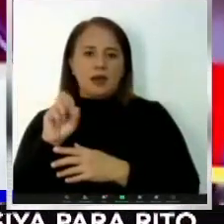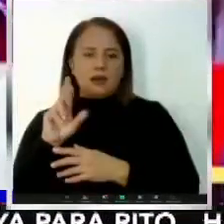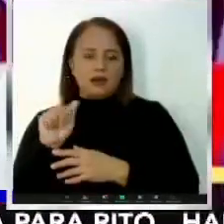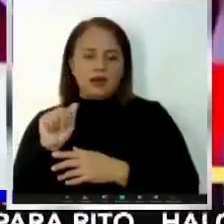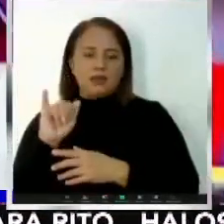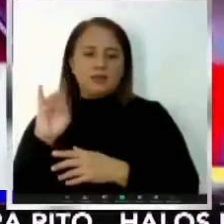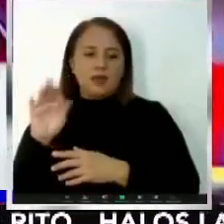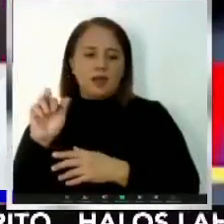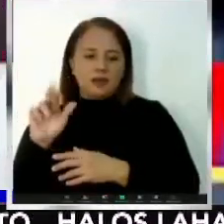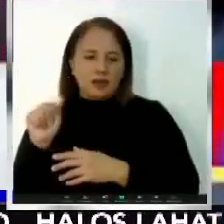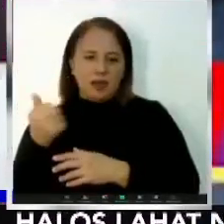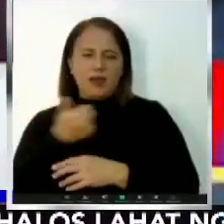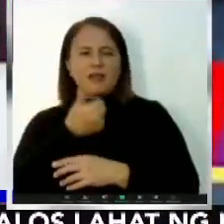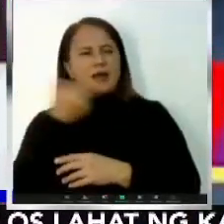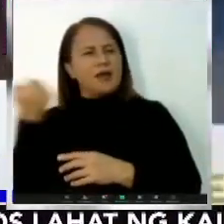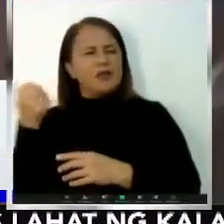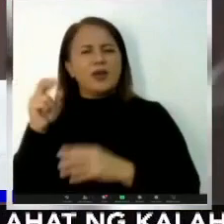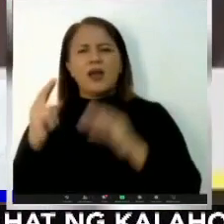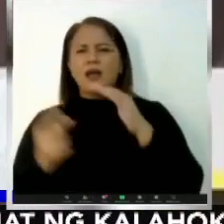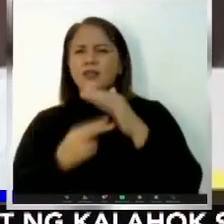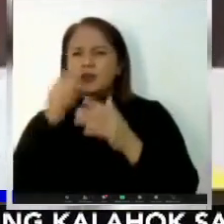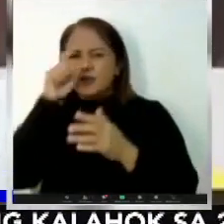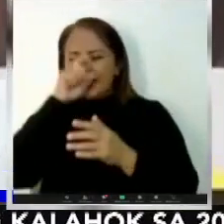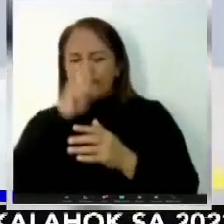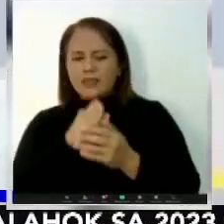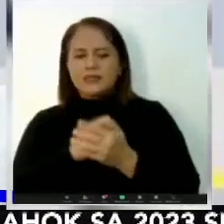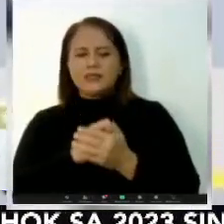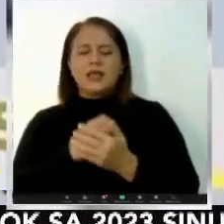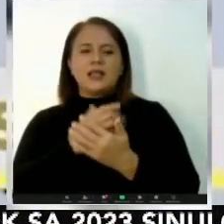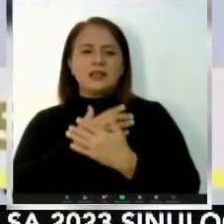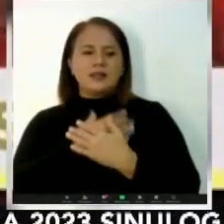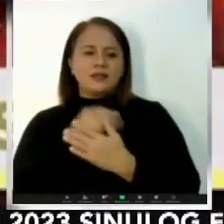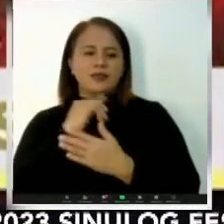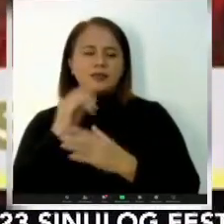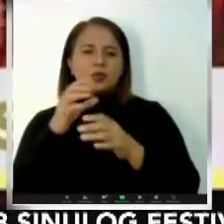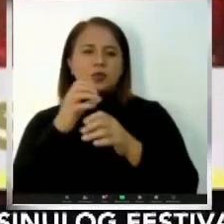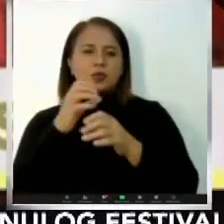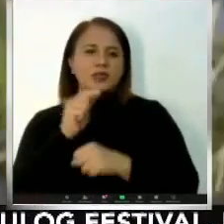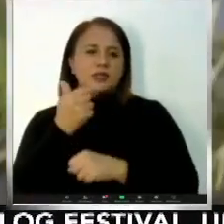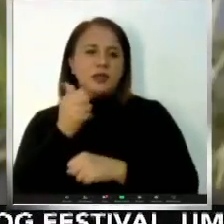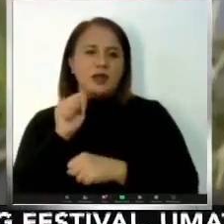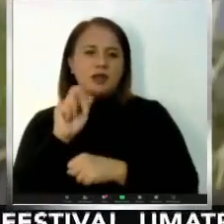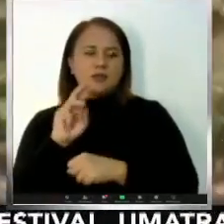Series na Underage at ang Love Is Caught in His Arms sa GMA Telebabad.